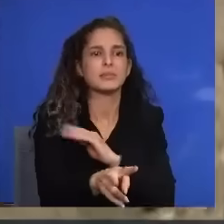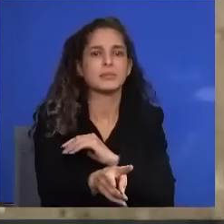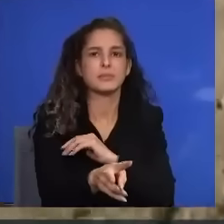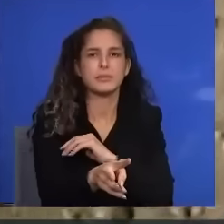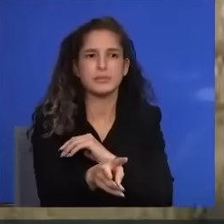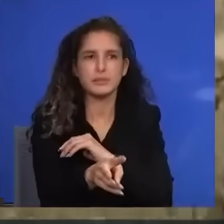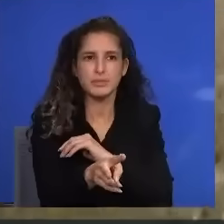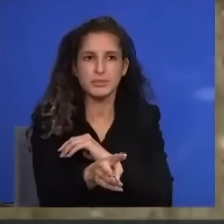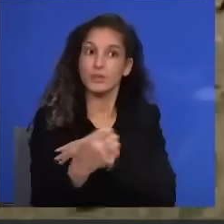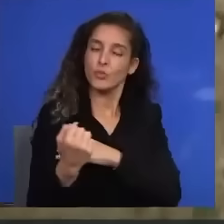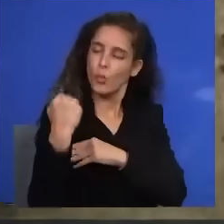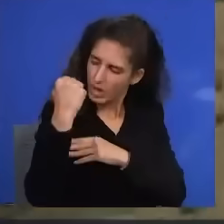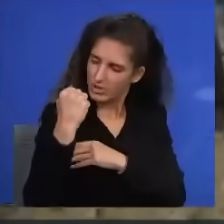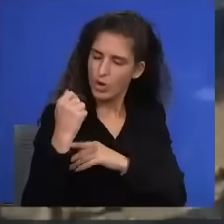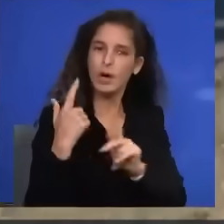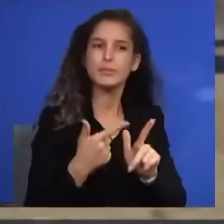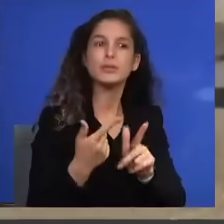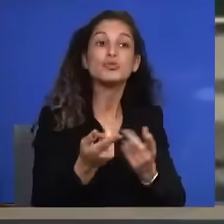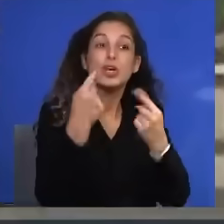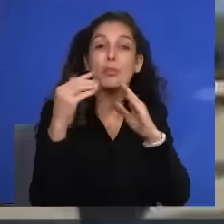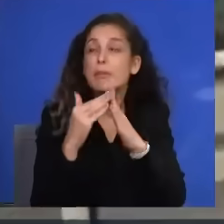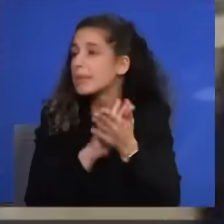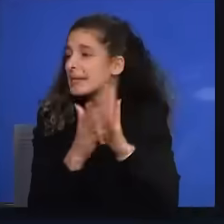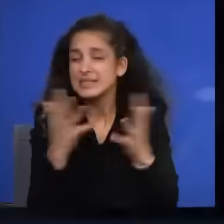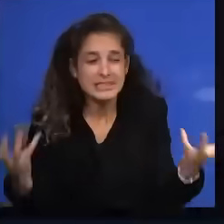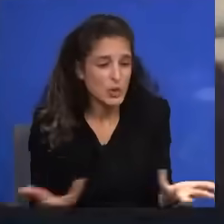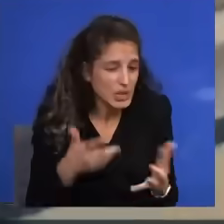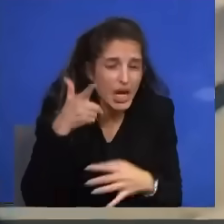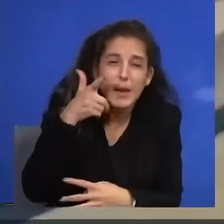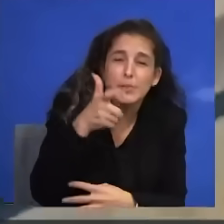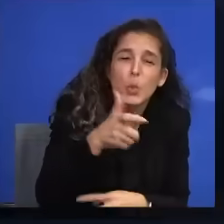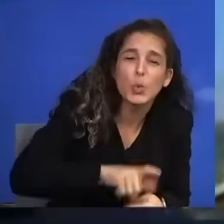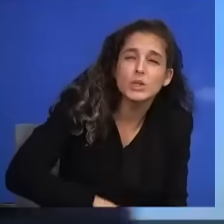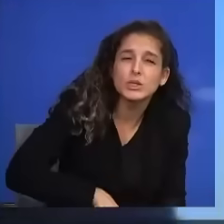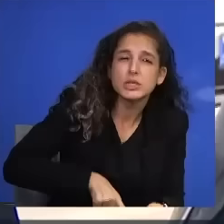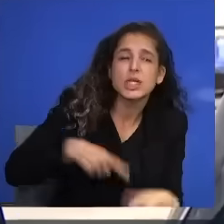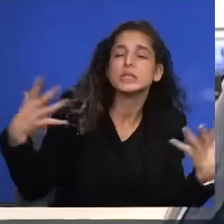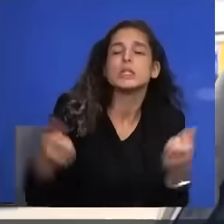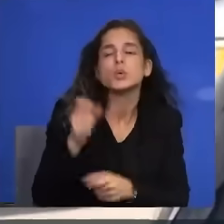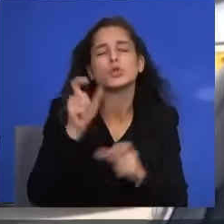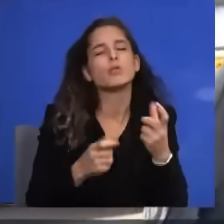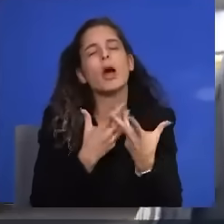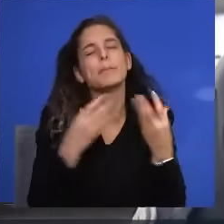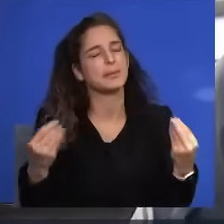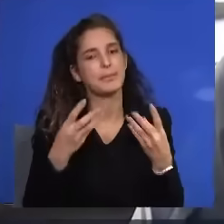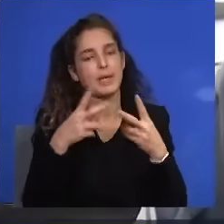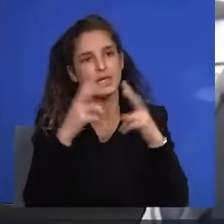הלוחמים שחלקם הגיעו מהבית ללא ציוד ונלחמו במשך זמן רב הצילה תושבים רבים מהעיר שדרות. ברגע שיש